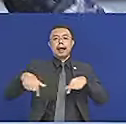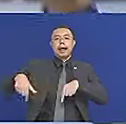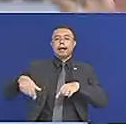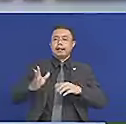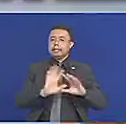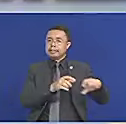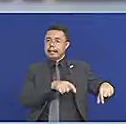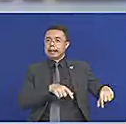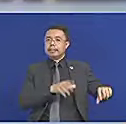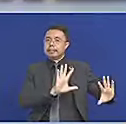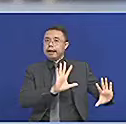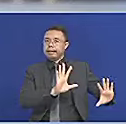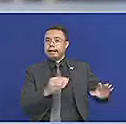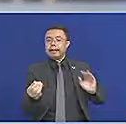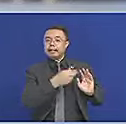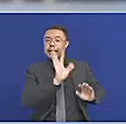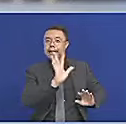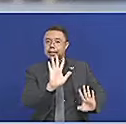ditaruh nomor rekeningnya.